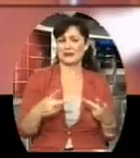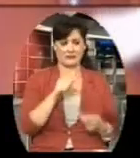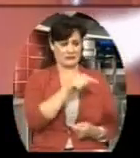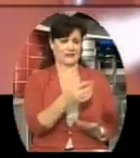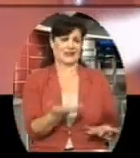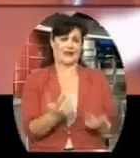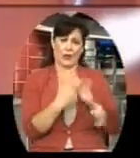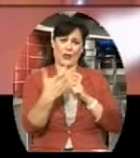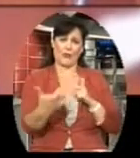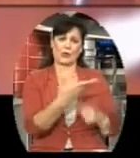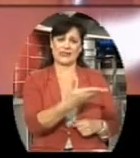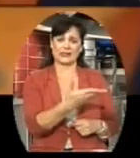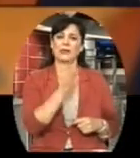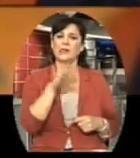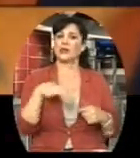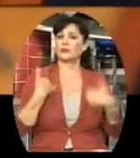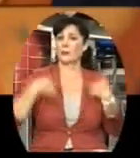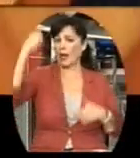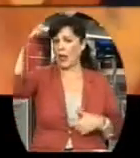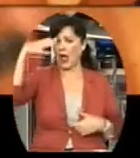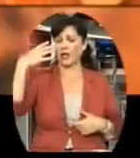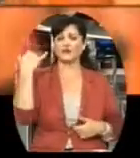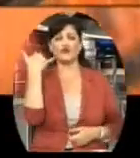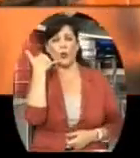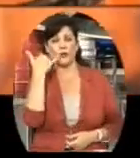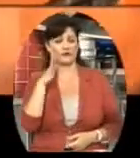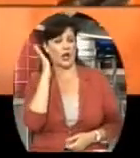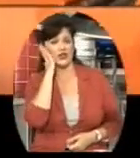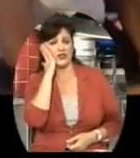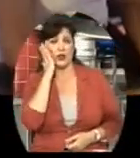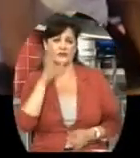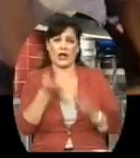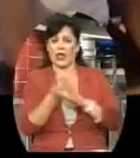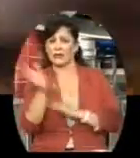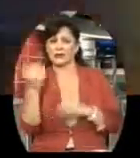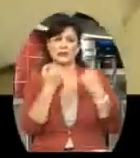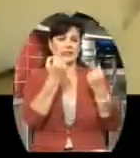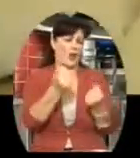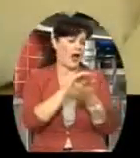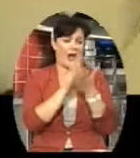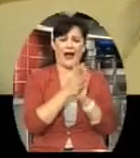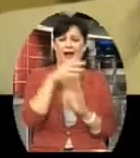שלכם. אוטובוס, יש בו מקלחת, שירותים, אפשר לישון בו, אפשר לצאת, להשתנע לאן שרוצים.